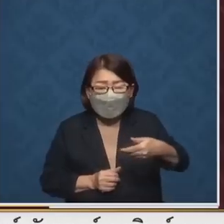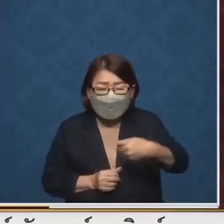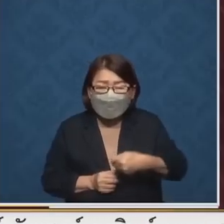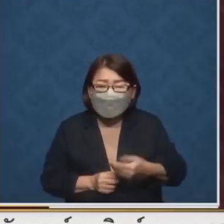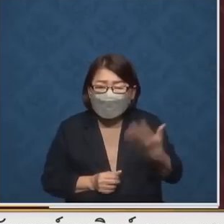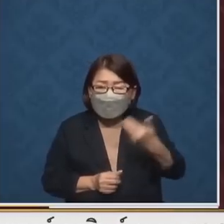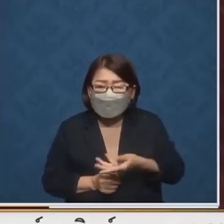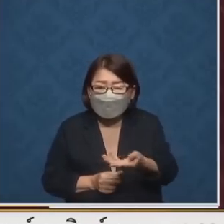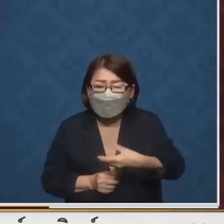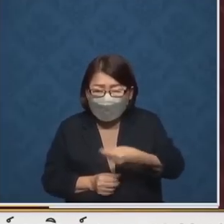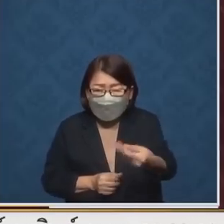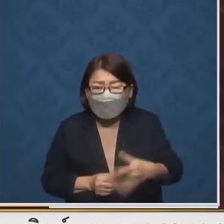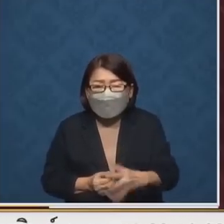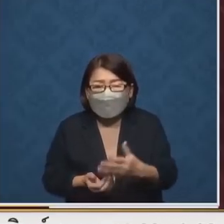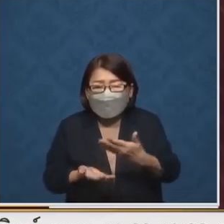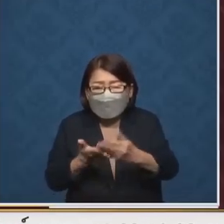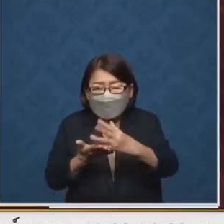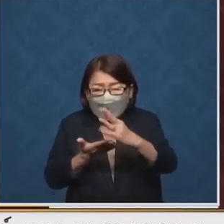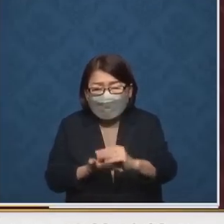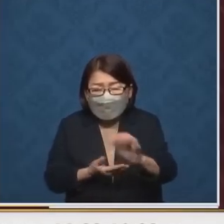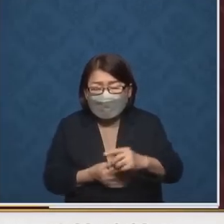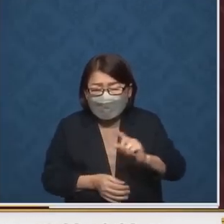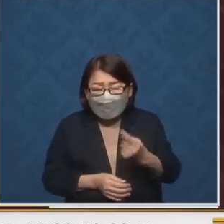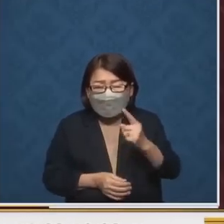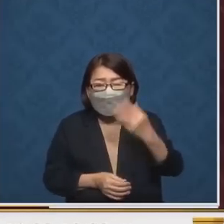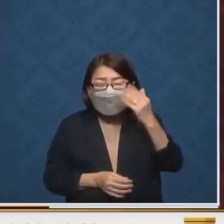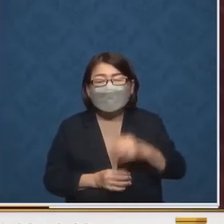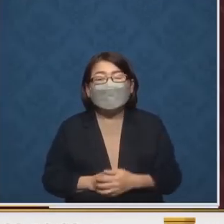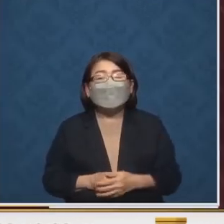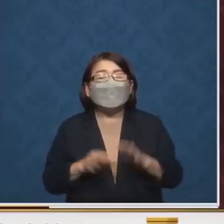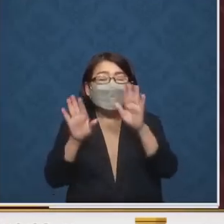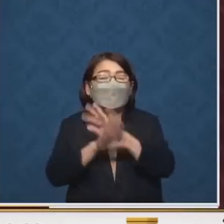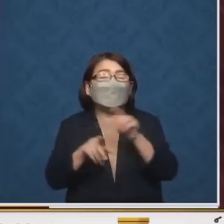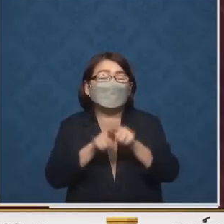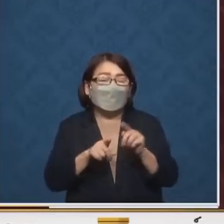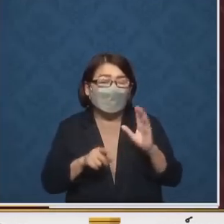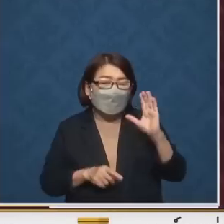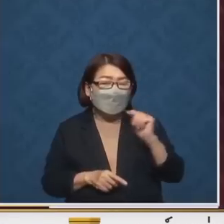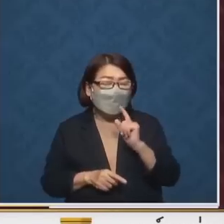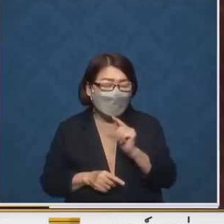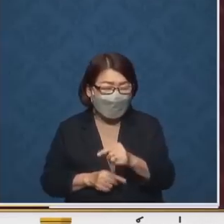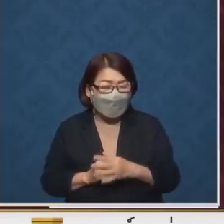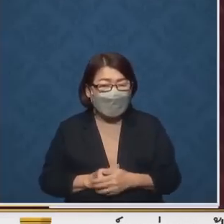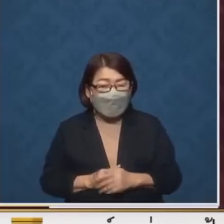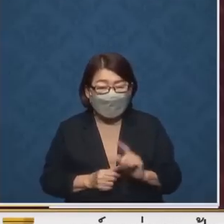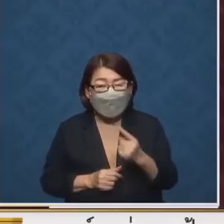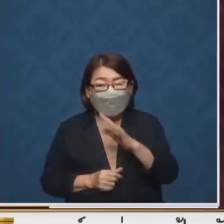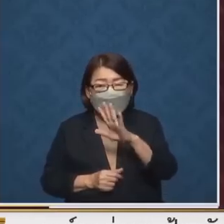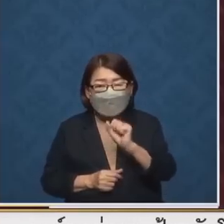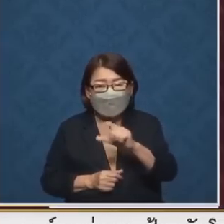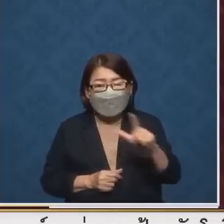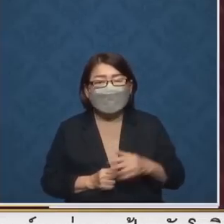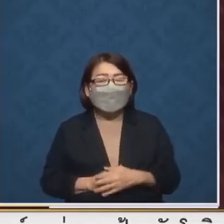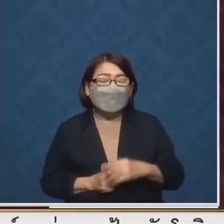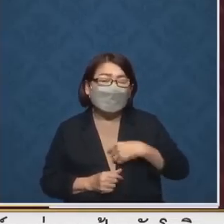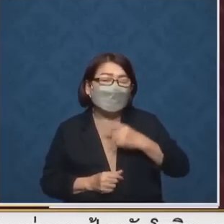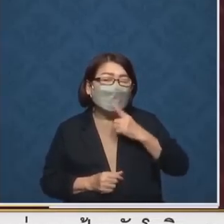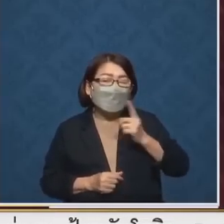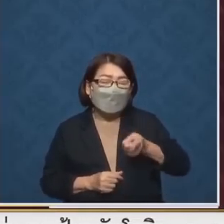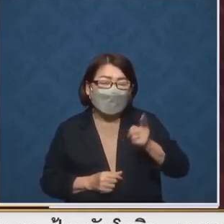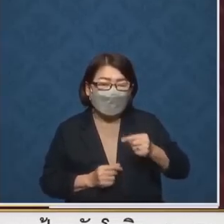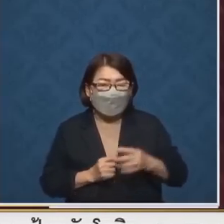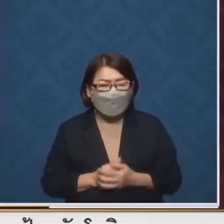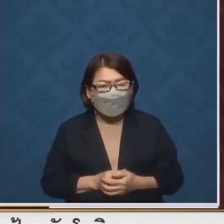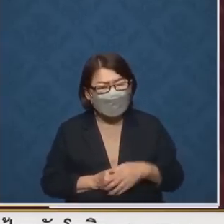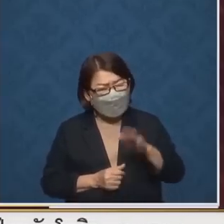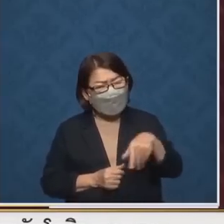ีกครันี้ปากฏมาขอกู้อก 500 ลาณครับก็คงแ่งแบบเดิมอก ผมก็พูแบเดิมอกว่าเฮ้